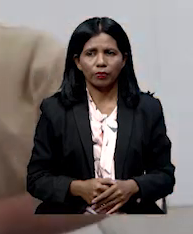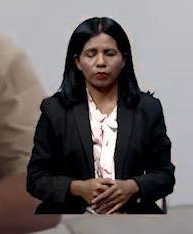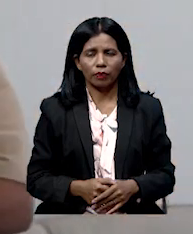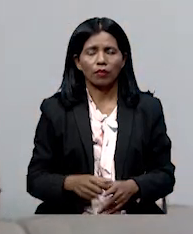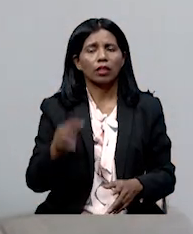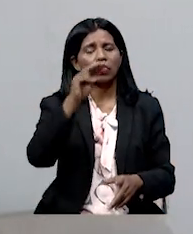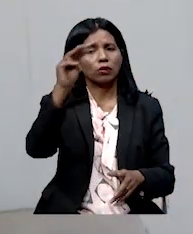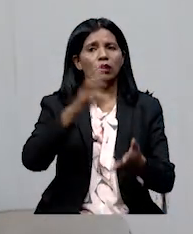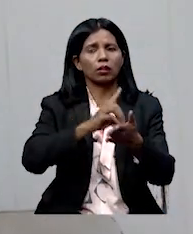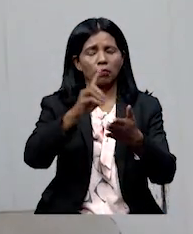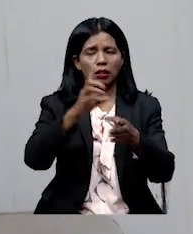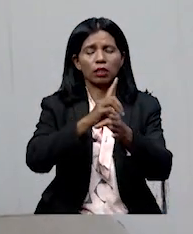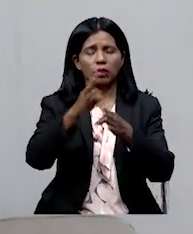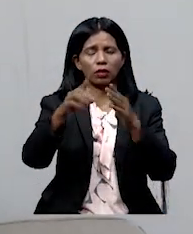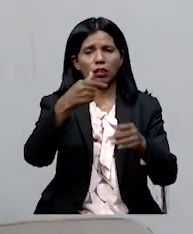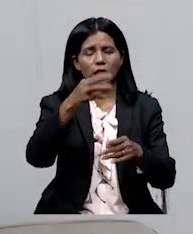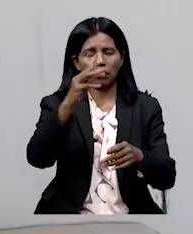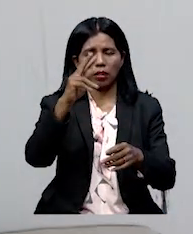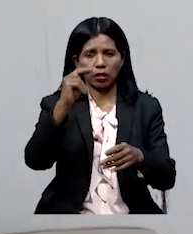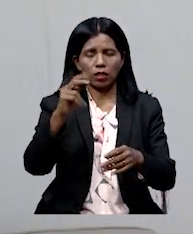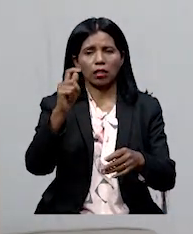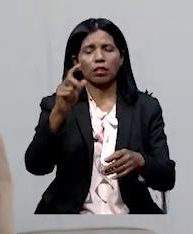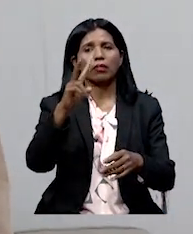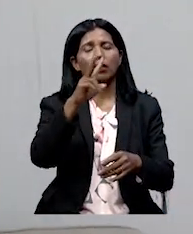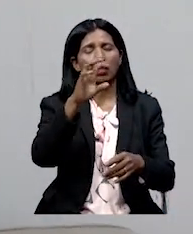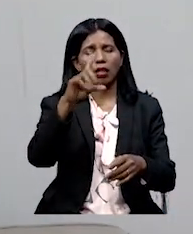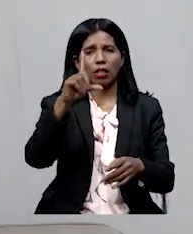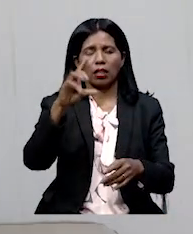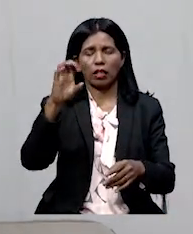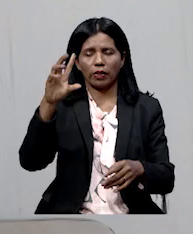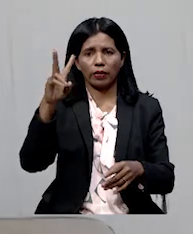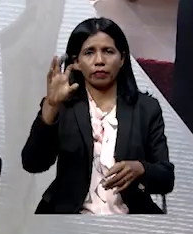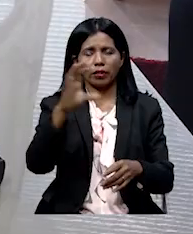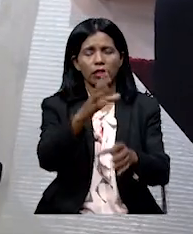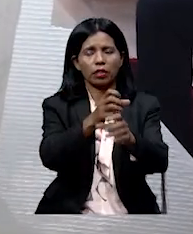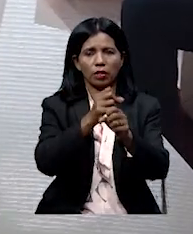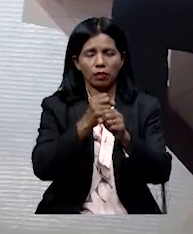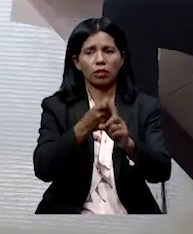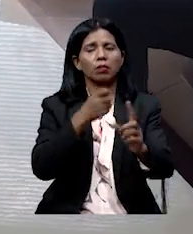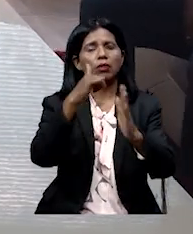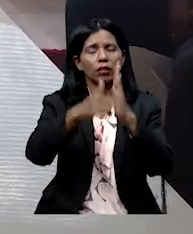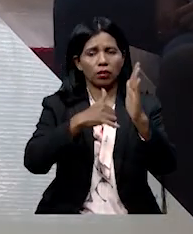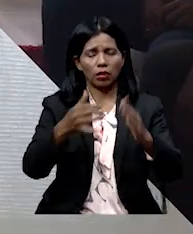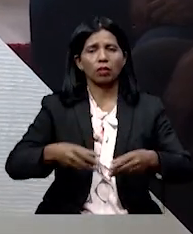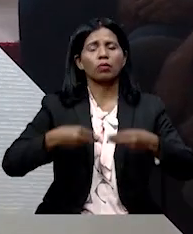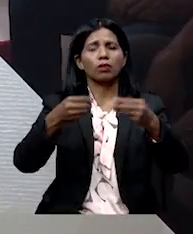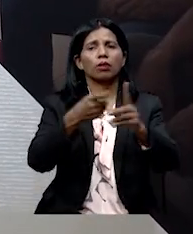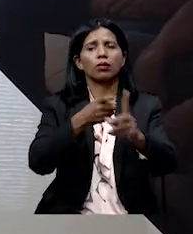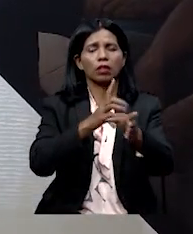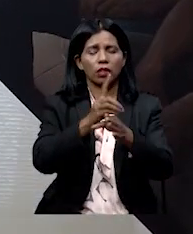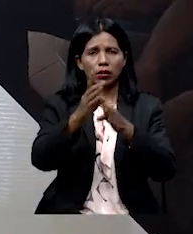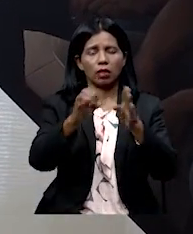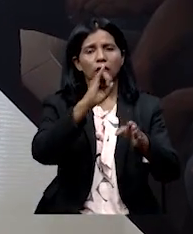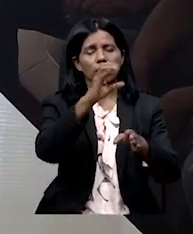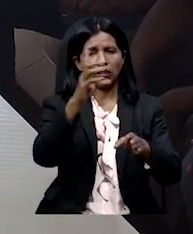Sigunda semana ne Direktur Jeral Jimin TV SA Levi Da Costa Serrano simus Silver Plate Husi YouTube nebe entrega direta Husi Direktur IT